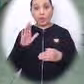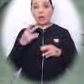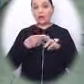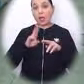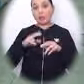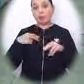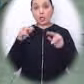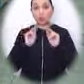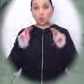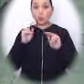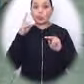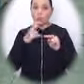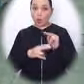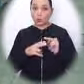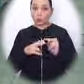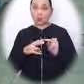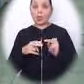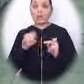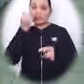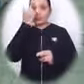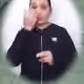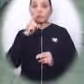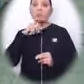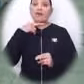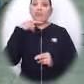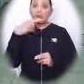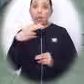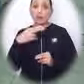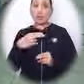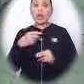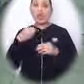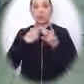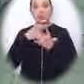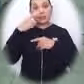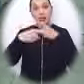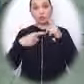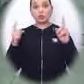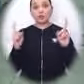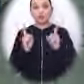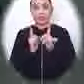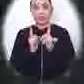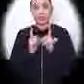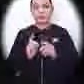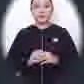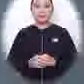На этом наш урок закончен. Спасибо за внимание. До следующих встреч!